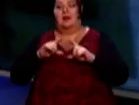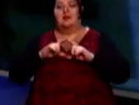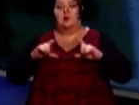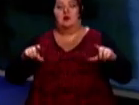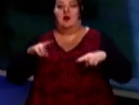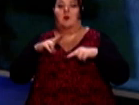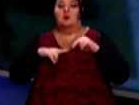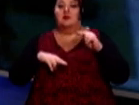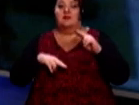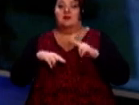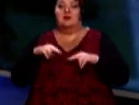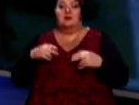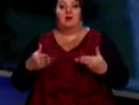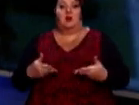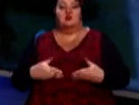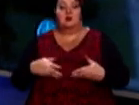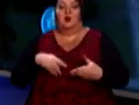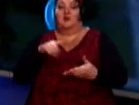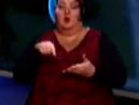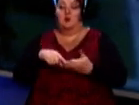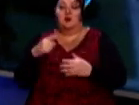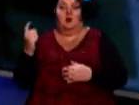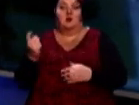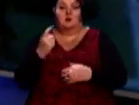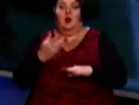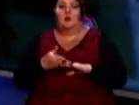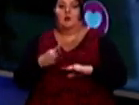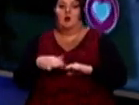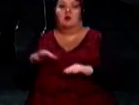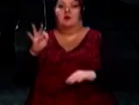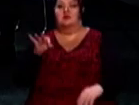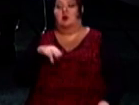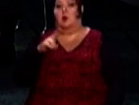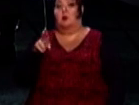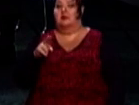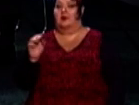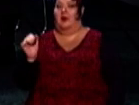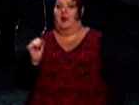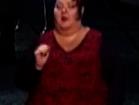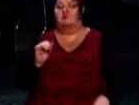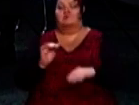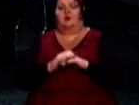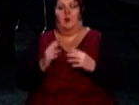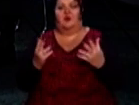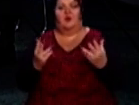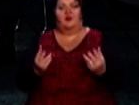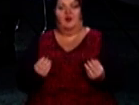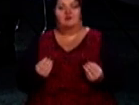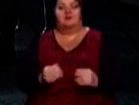містобудування та архітектури і житлово-комунального господарства Полтавської обласної державної адміністрації. Доброго дня. Доброго